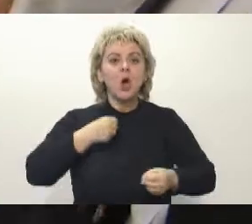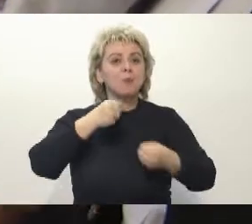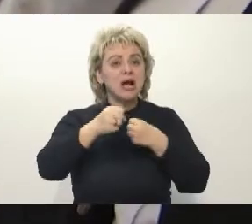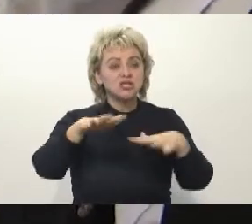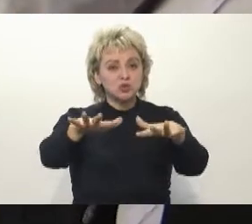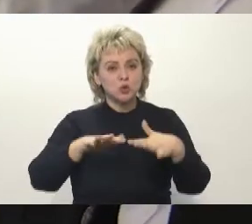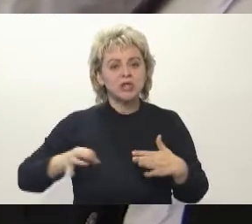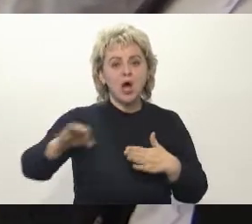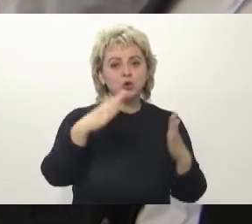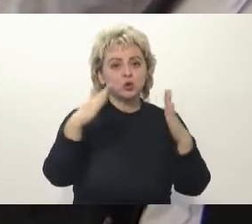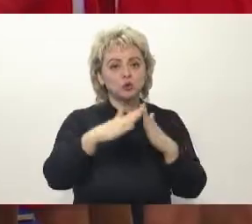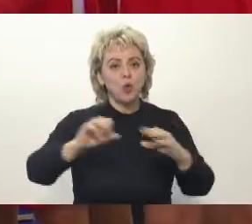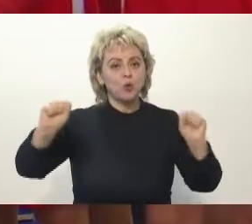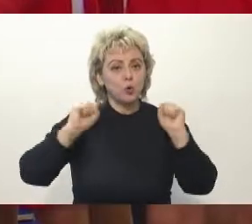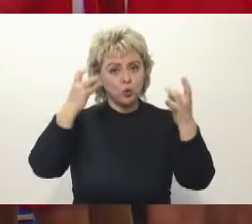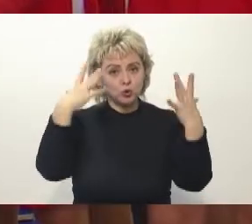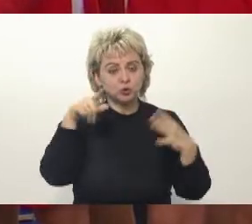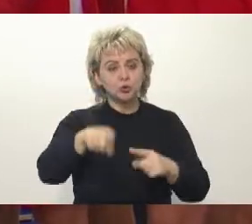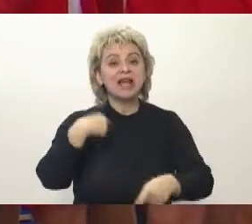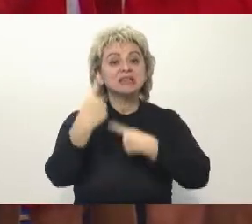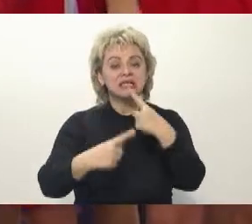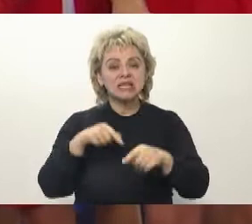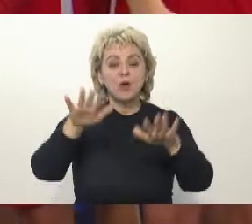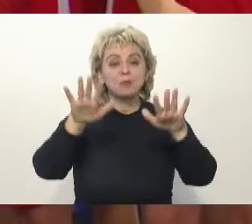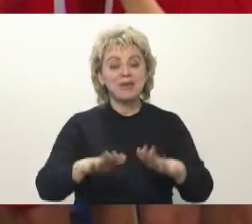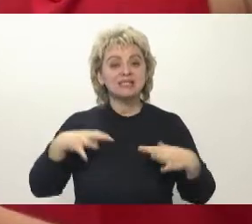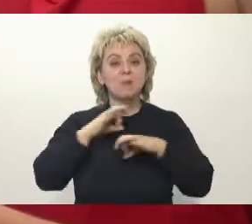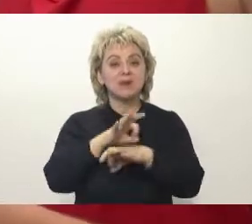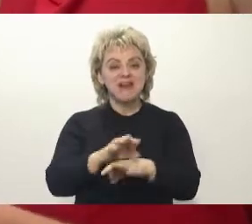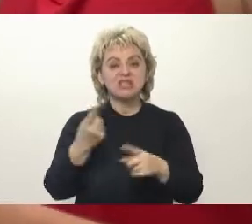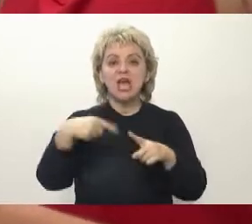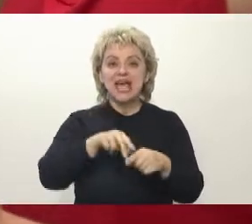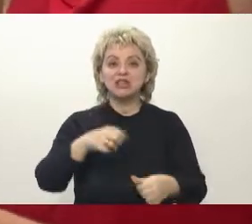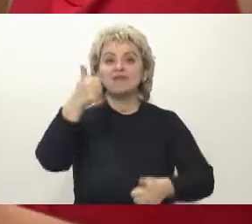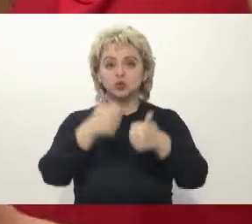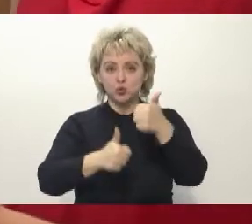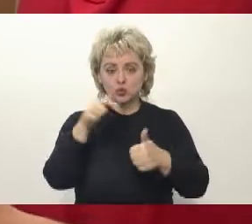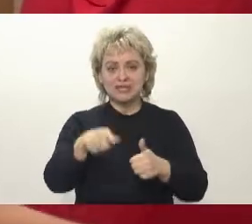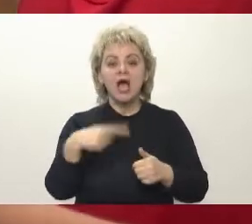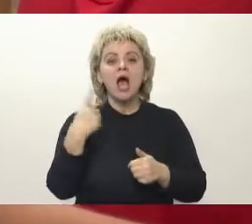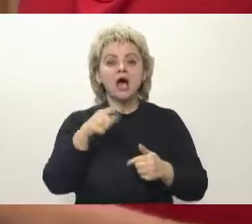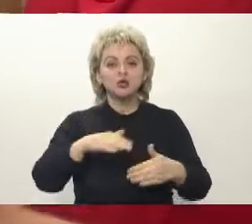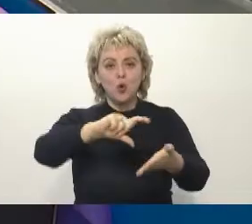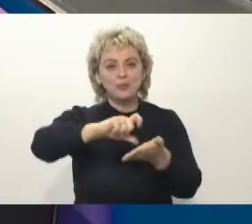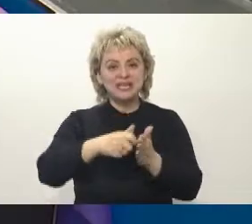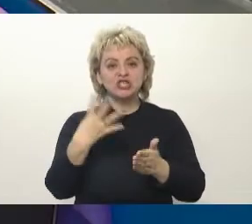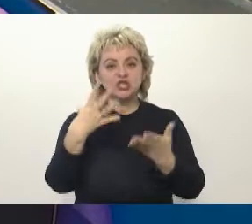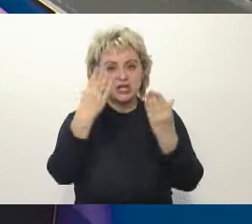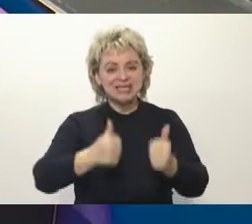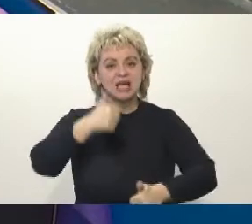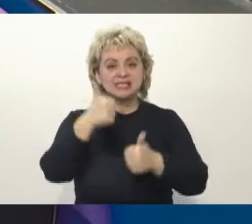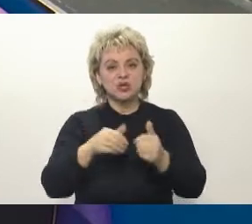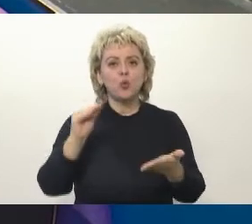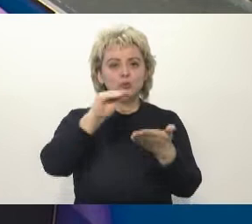Боксерский зал областного дома физической культуры – традиционное место проведения этого турнира. На одном ринге за 4 дня